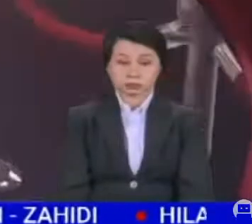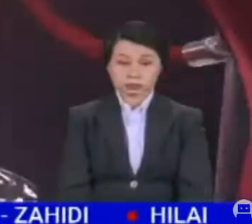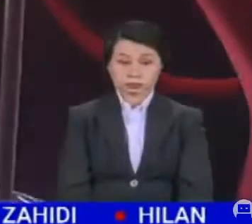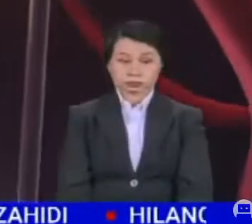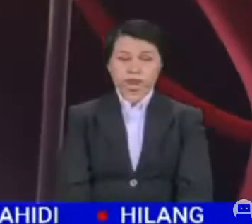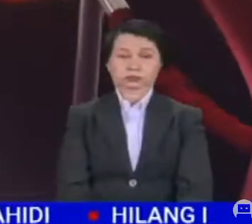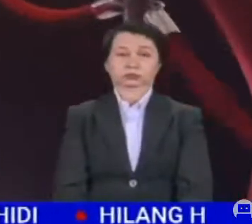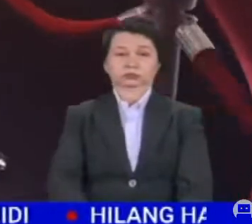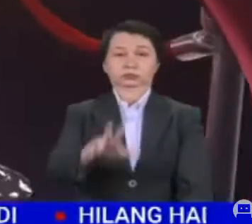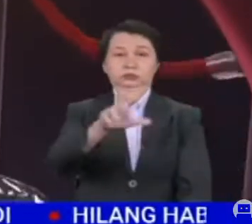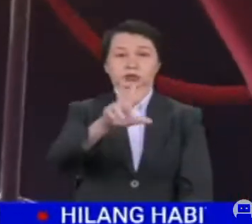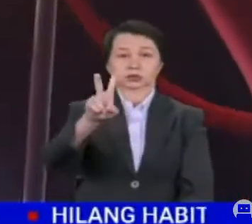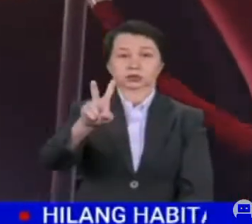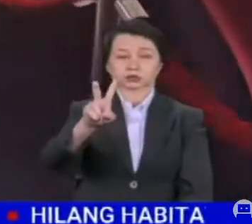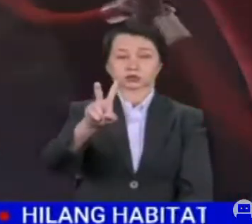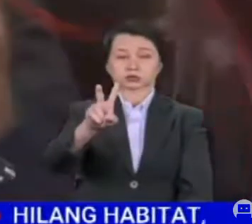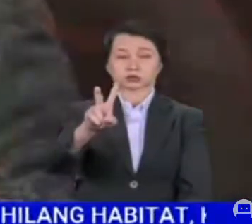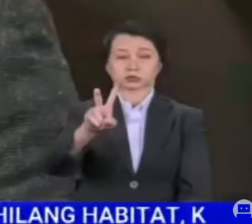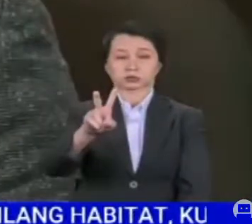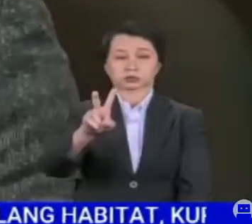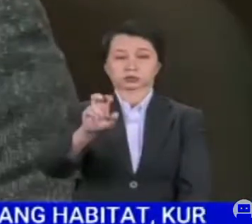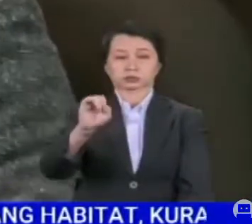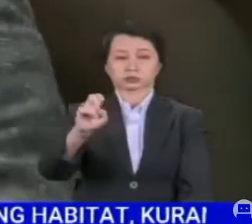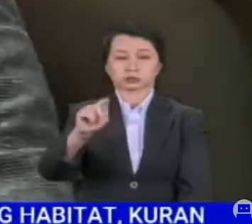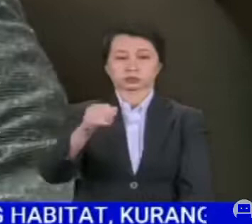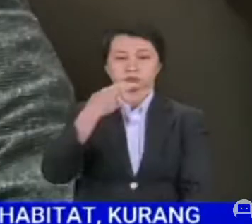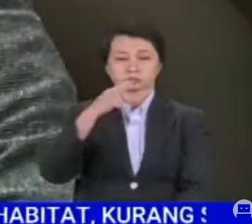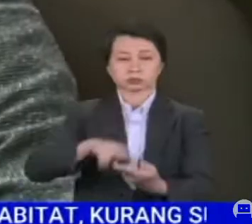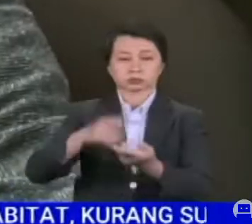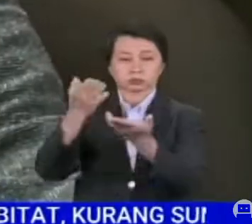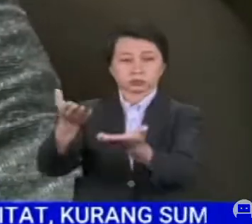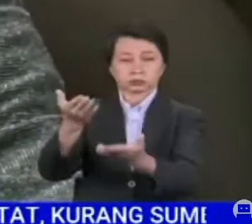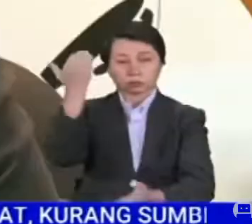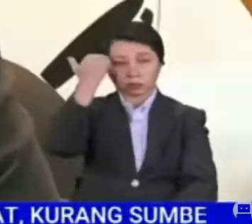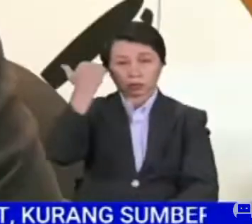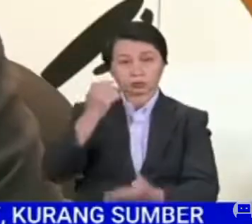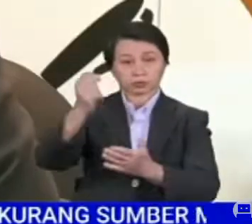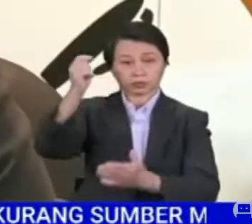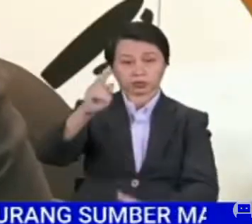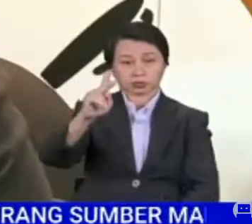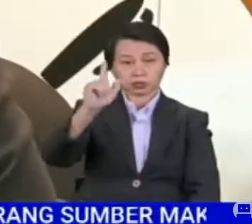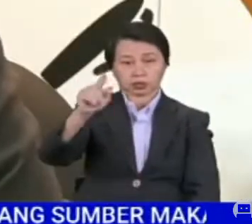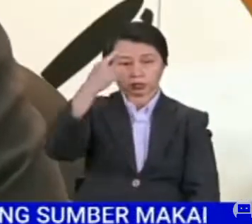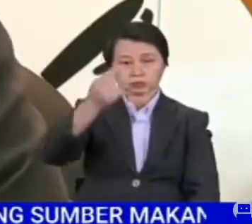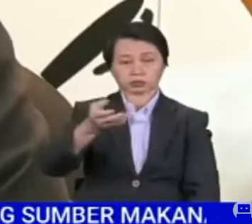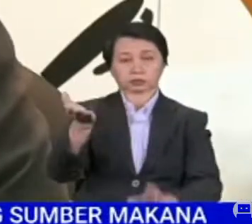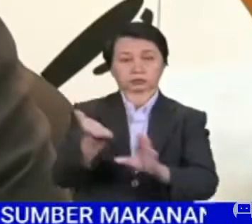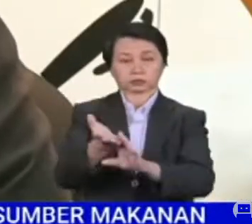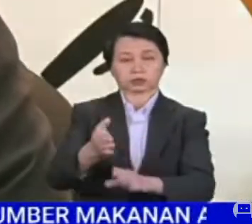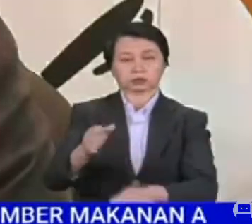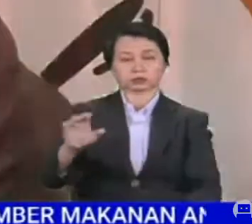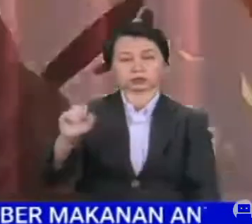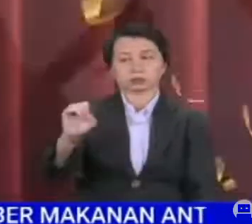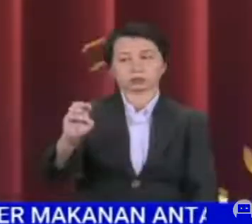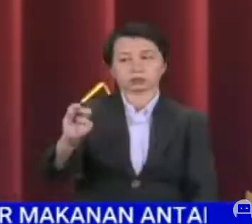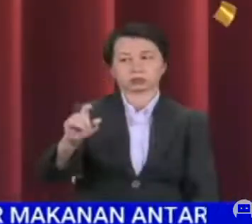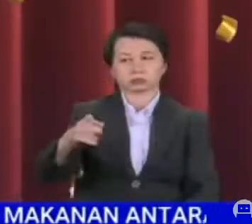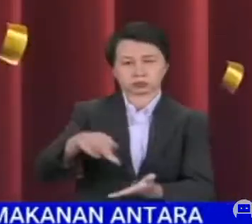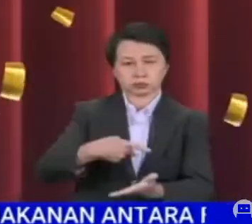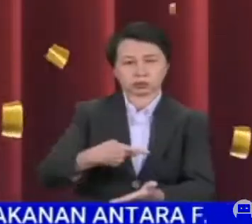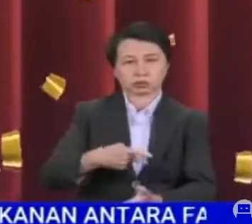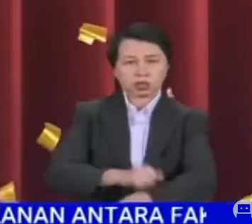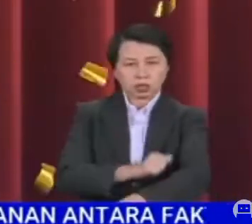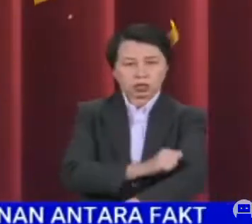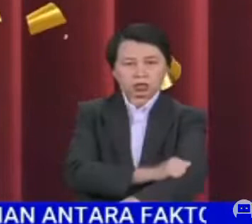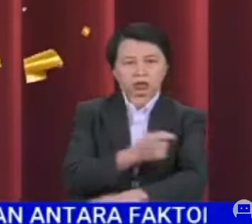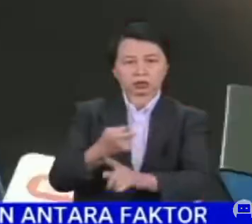Seramai 32 penggiat seni mengemukakan notis usul ke Mahkamah Tinggi Kuala Lumpur untuk memfailkan saman berhubung bayaran royalti